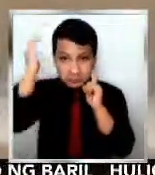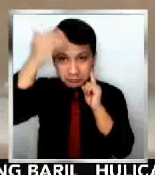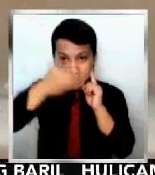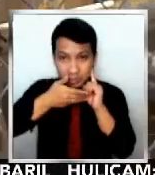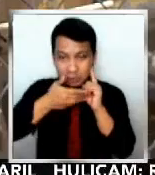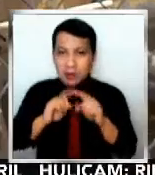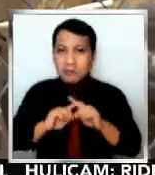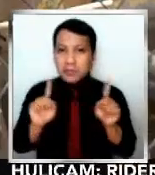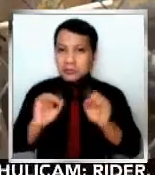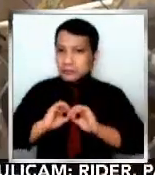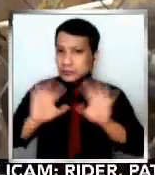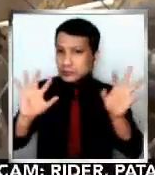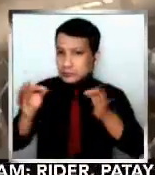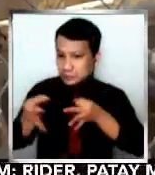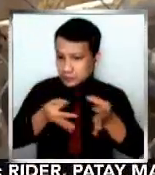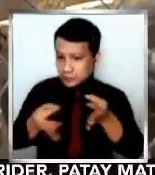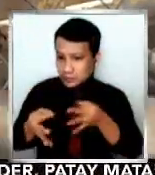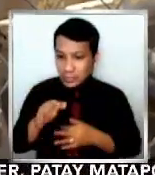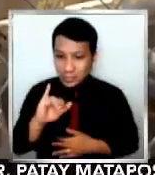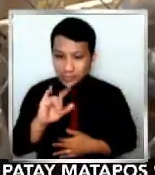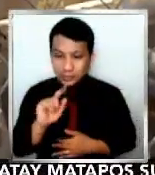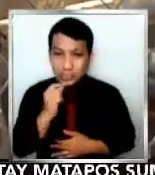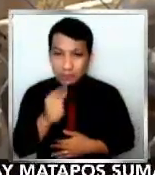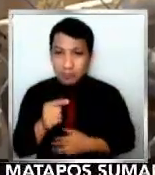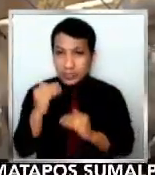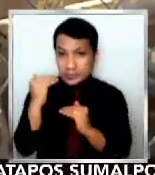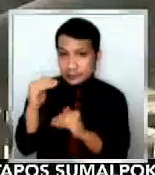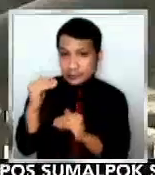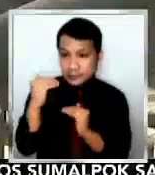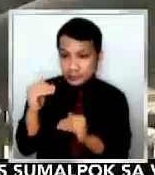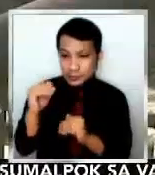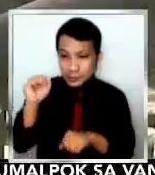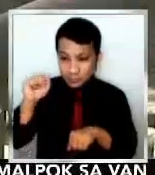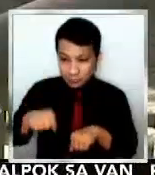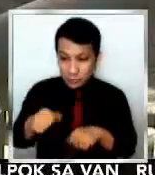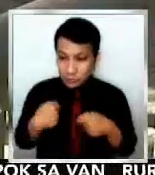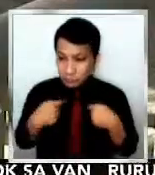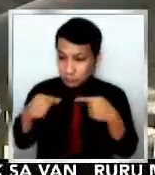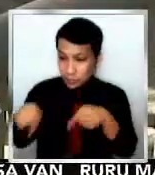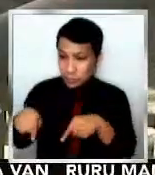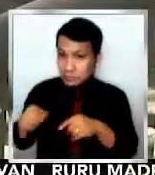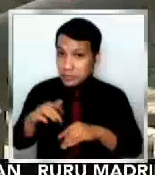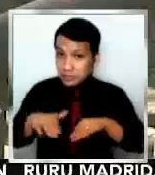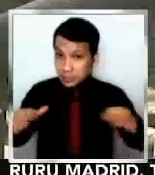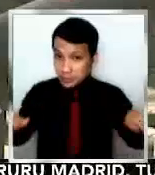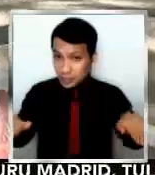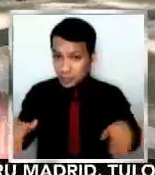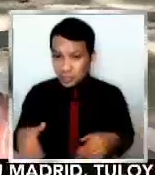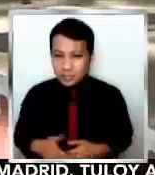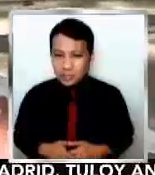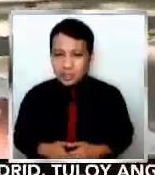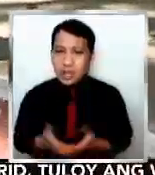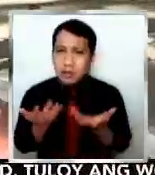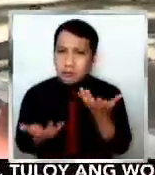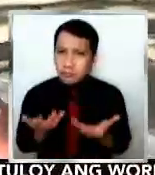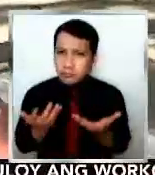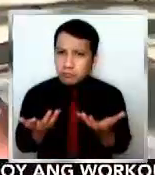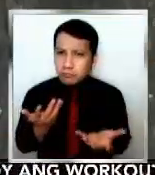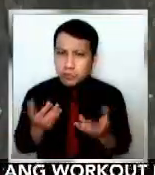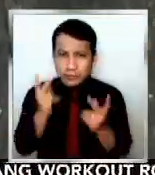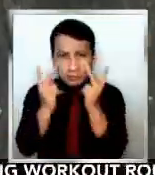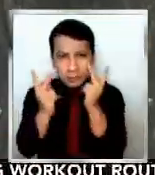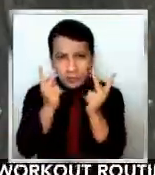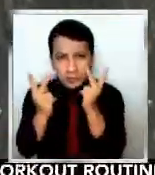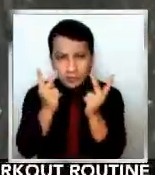ng IATF, may limitasyon ng mga lugar na pwedeng puntahan ng mga bata. Pwede sa mga parke, playground, beach, bike at hike